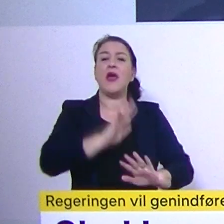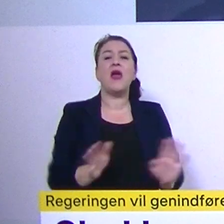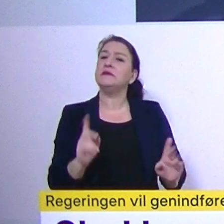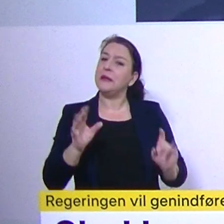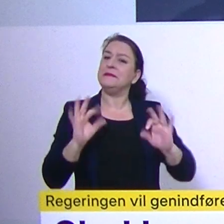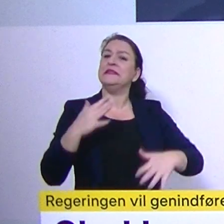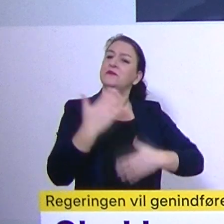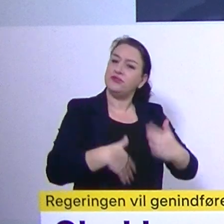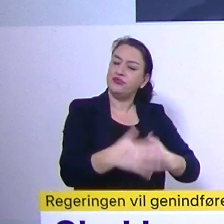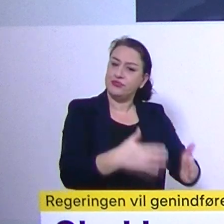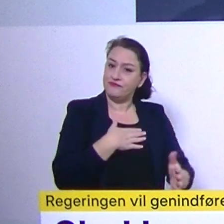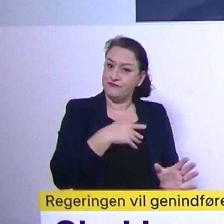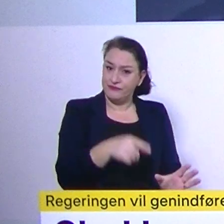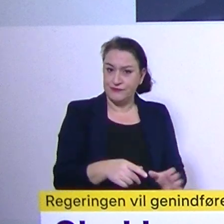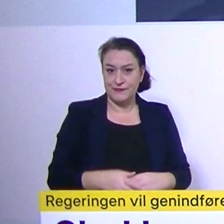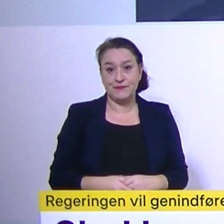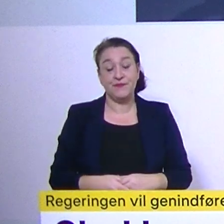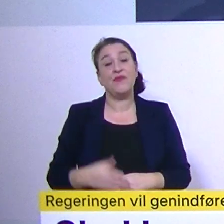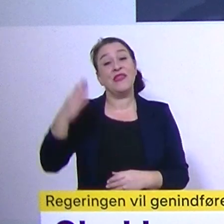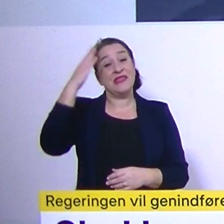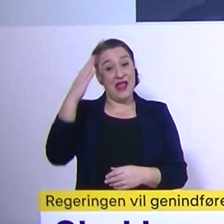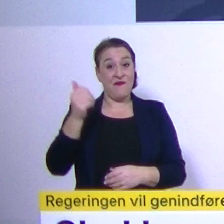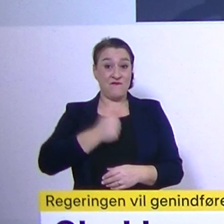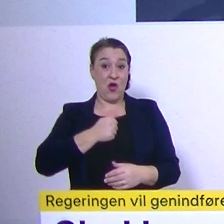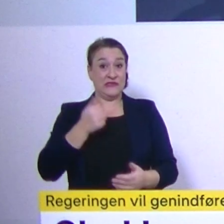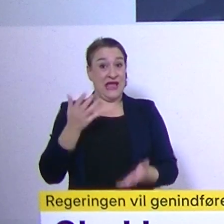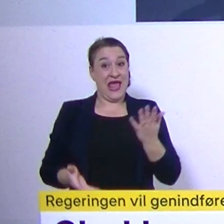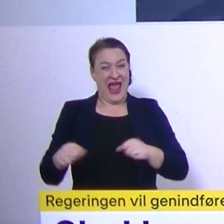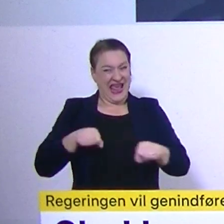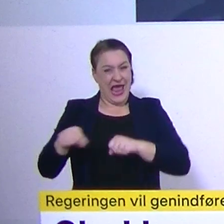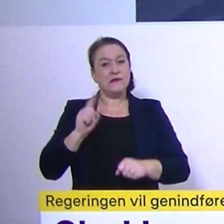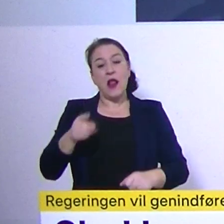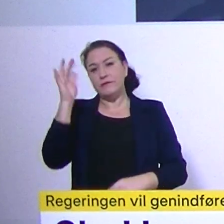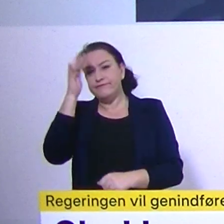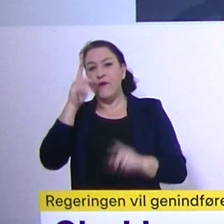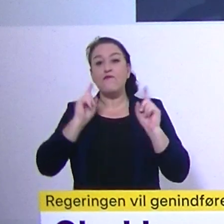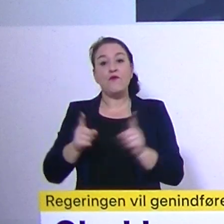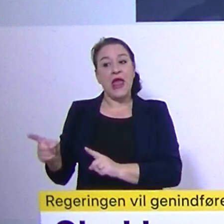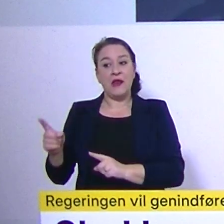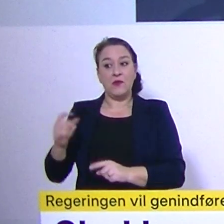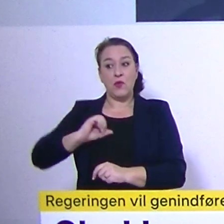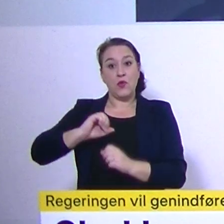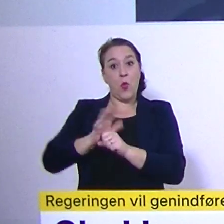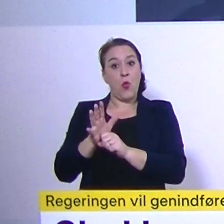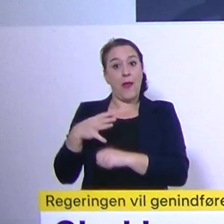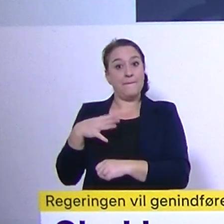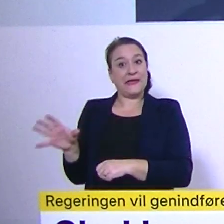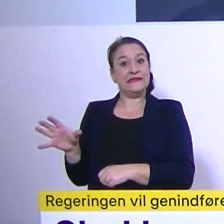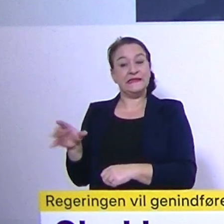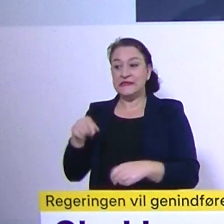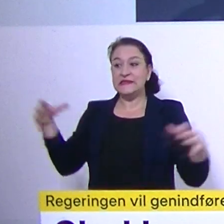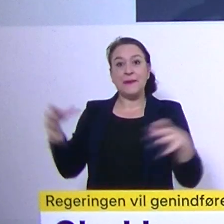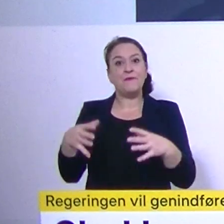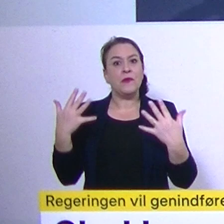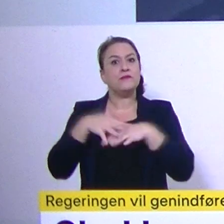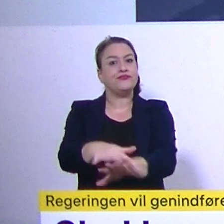derfor overvejer vi selvfølgelig også i regeringen, om coronapasser skal bruges endnu bredere i vores samfund. I